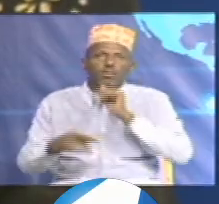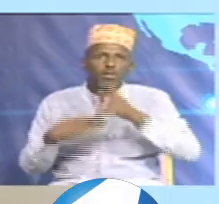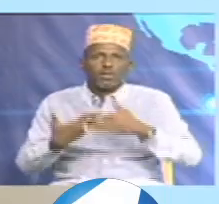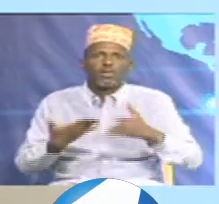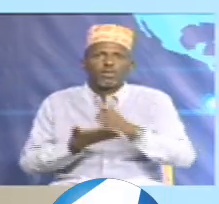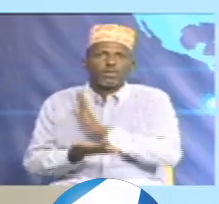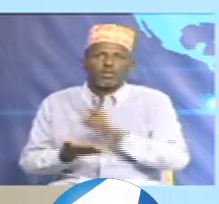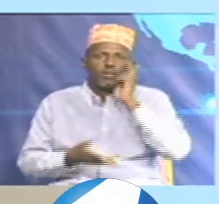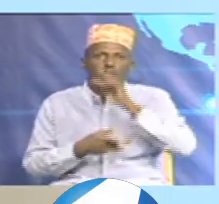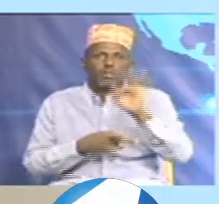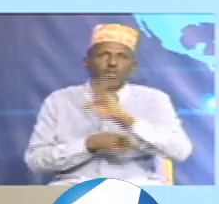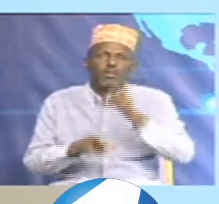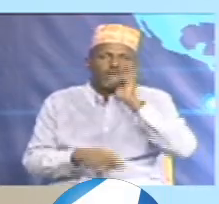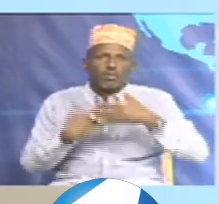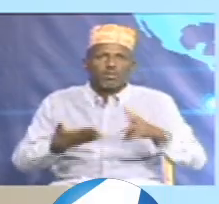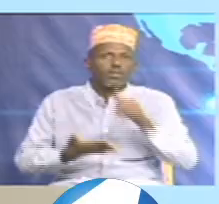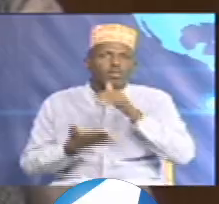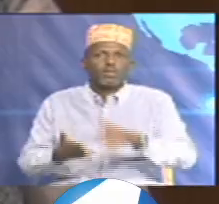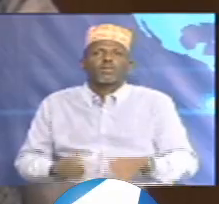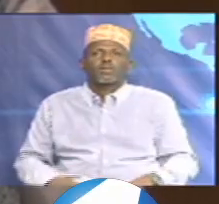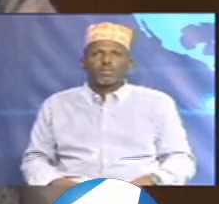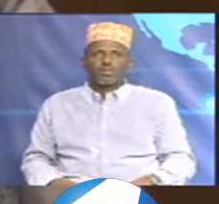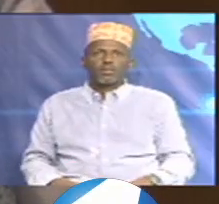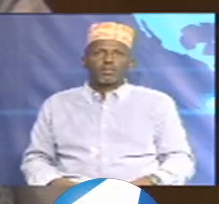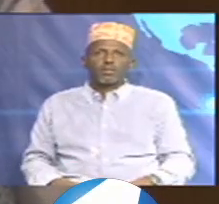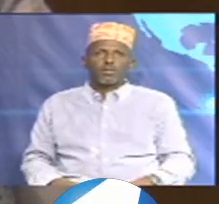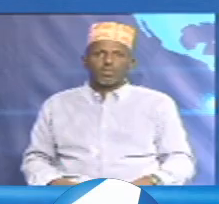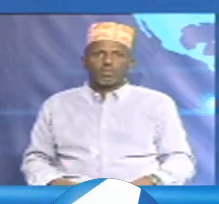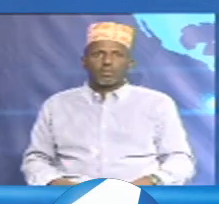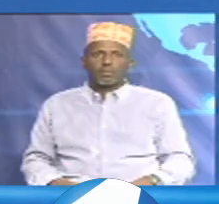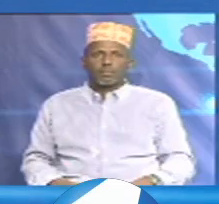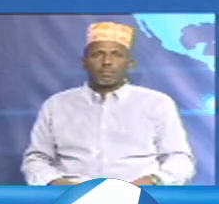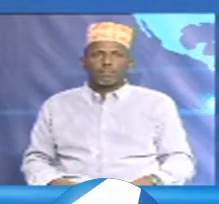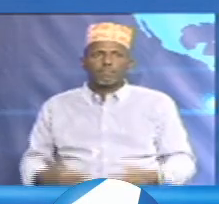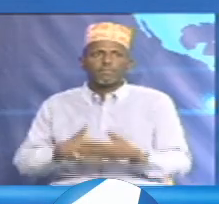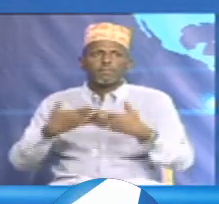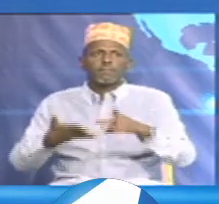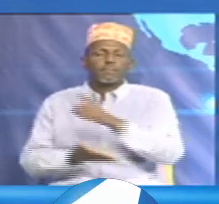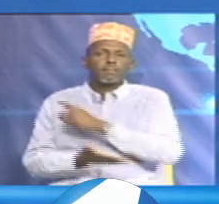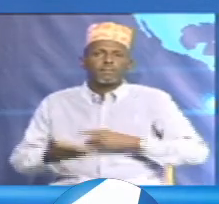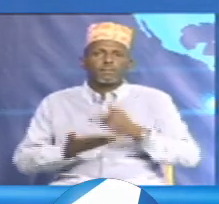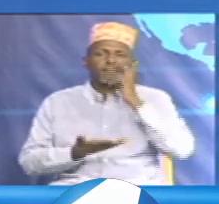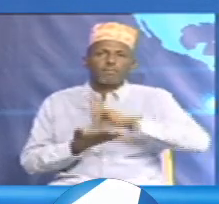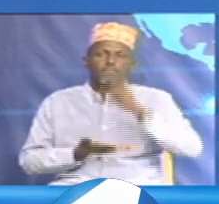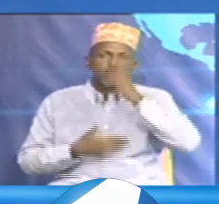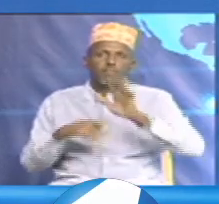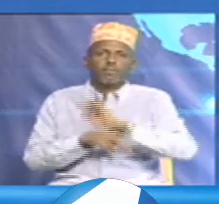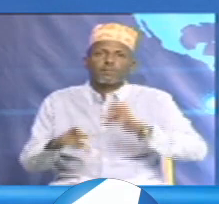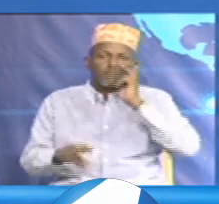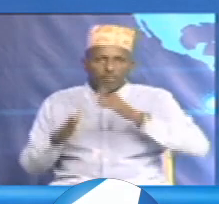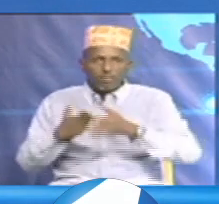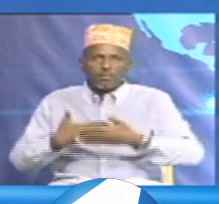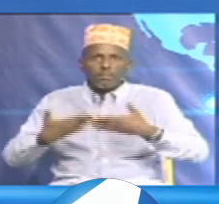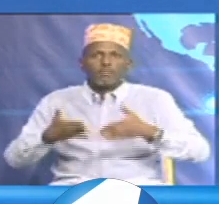Madame Melva Jensen. Direction le Pakistan, à présent, où une délégation